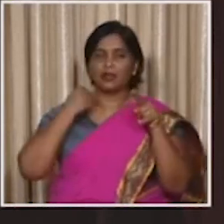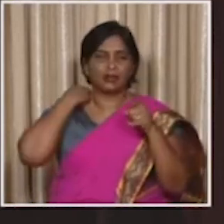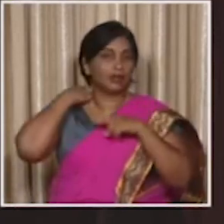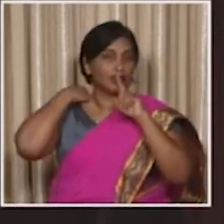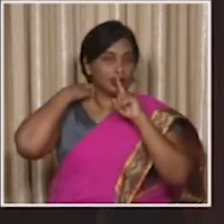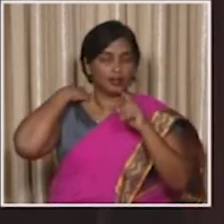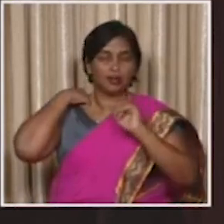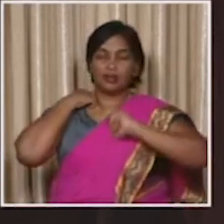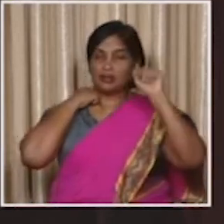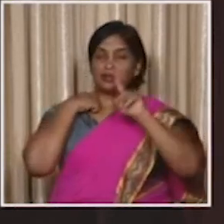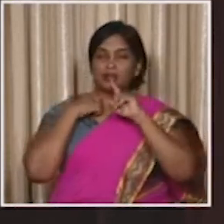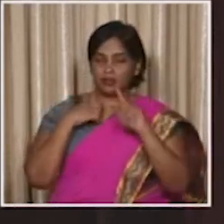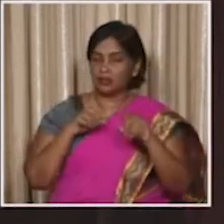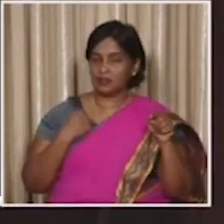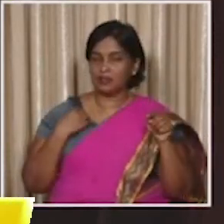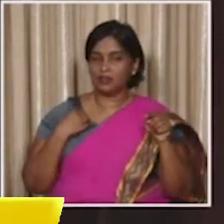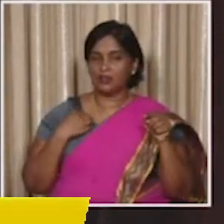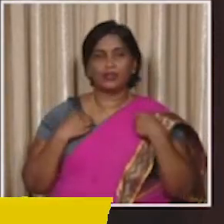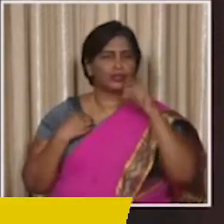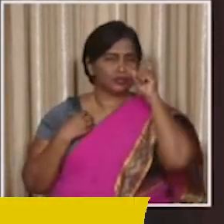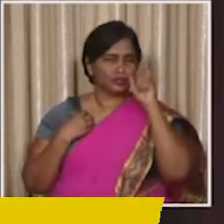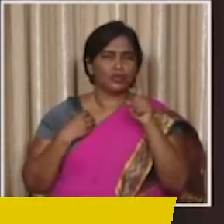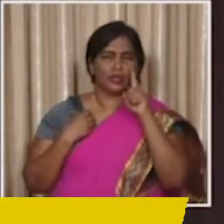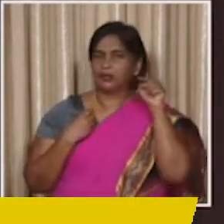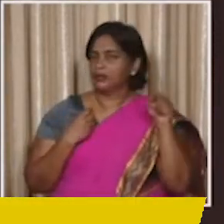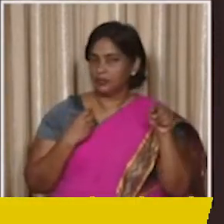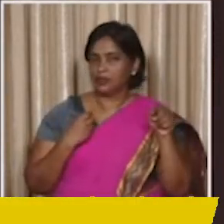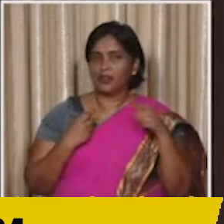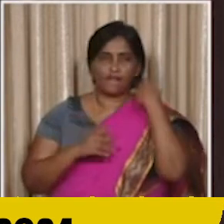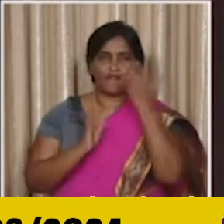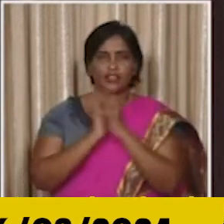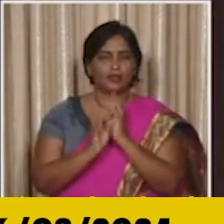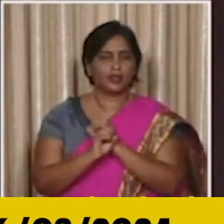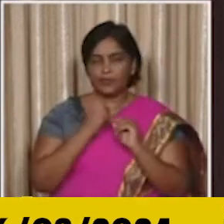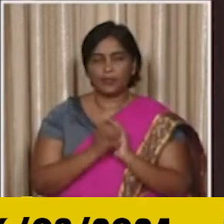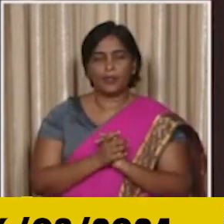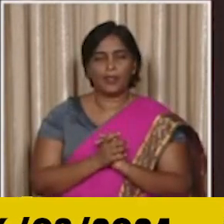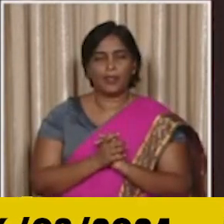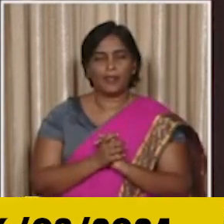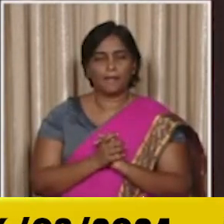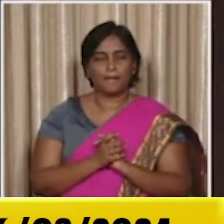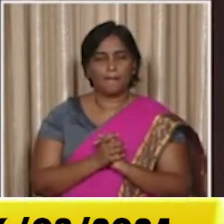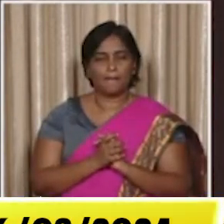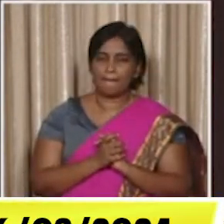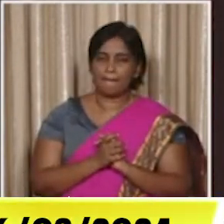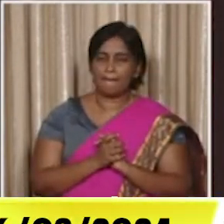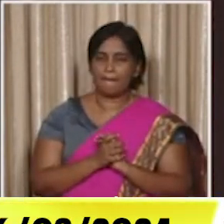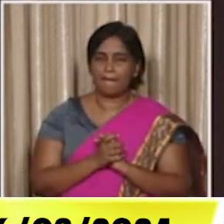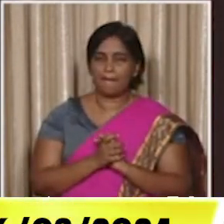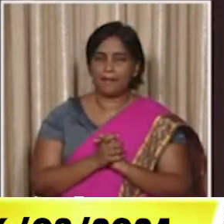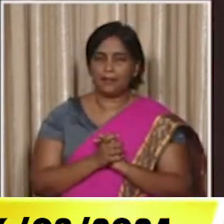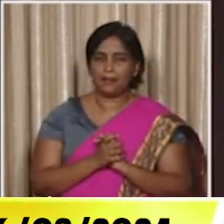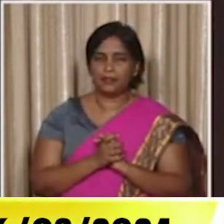එතන මම කියපු අරගලය ගැන කියනකොට ඒ අරගලය මම දැක්ක එක තැනක තියෙනවා Facebook එකේ සටහනක් දාලා රැට්ට අධ්‍යක්ෂණය කළ